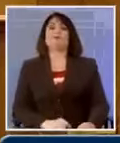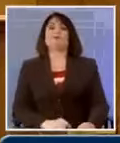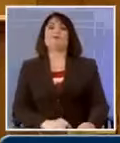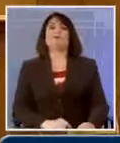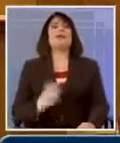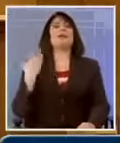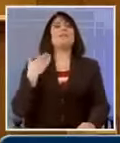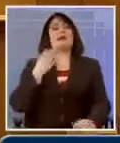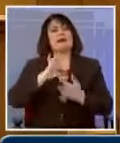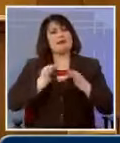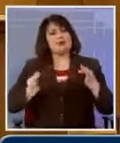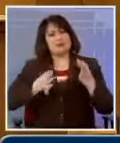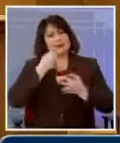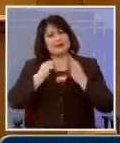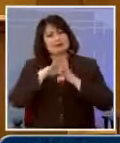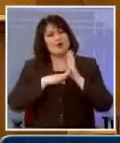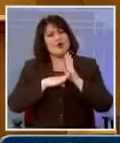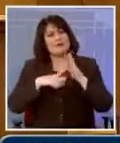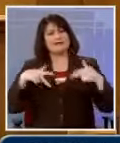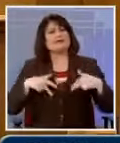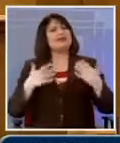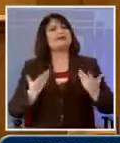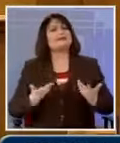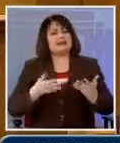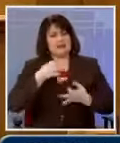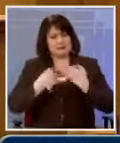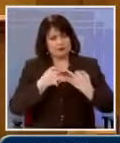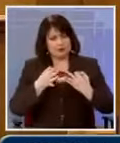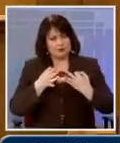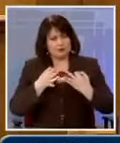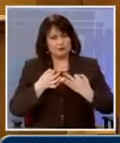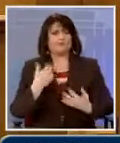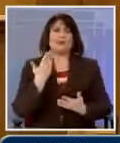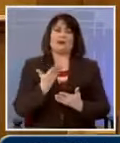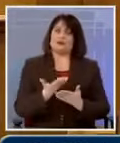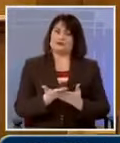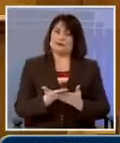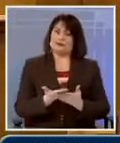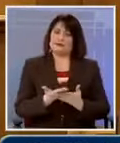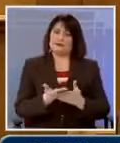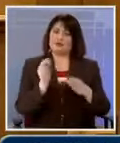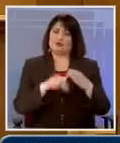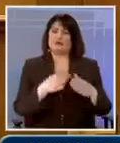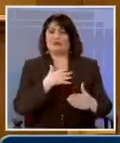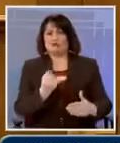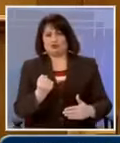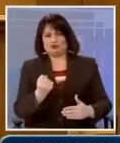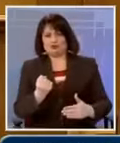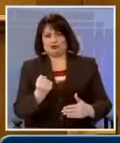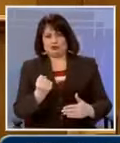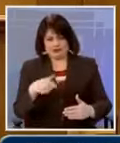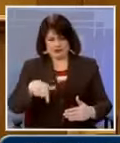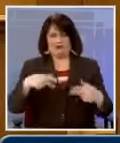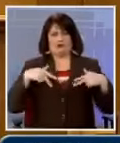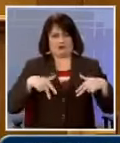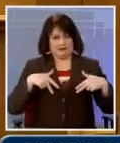πριν παρουσιάσω αναλυτικά τις προγραμματικές δηλώσεις και ζητήσω την ψήφο εμπιστοσύνης της Βουλής